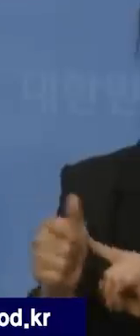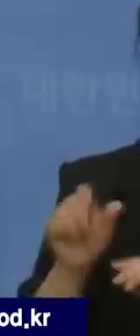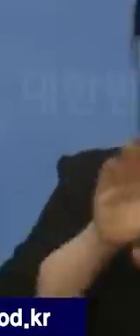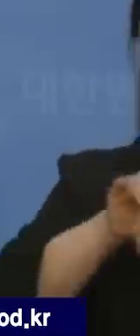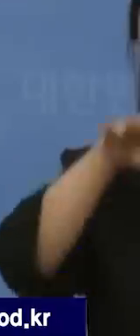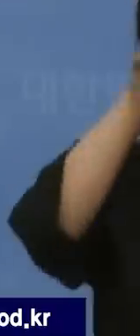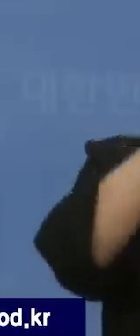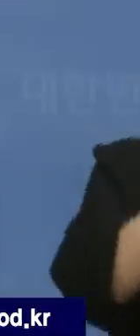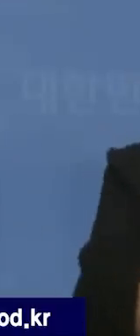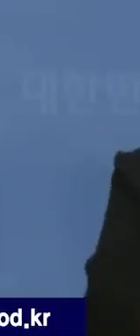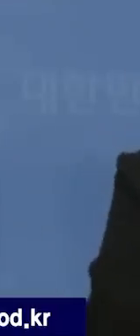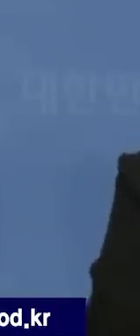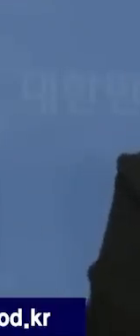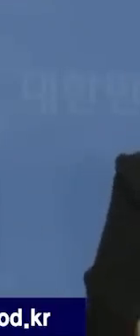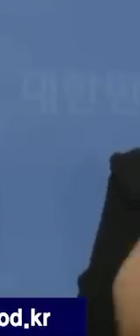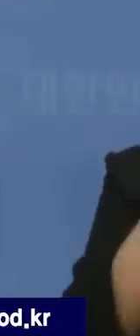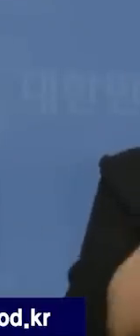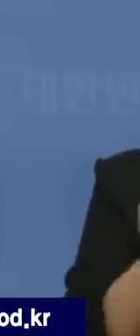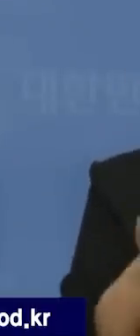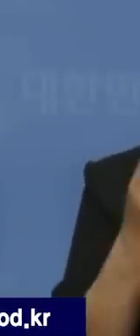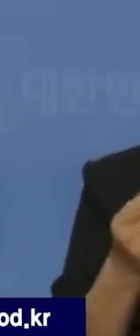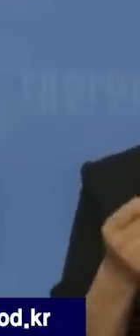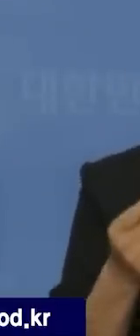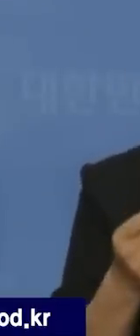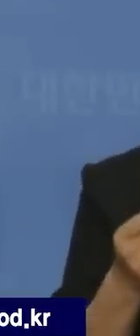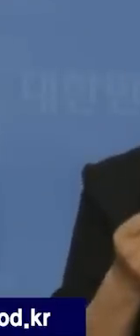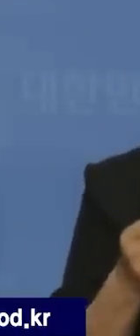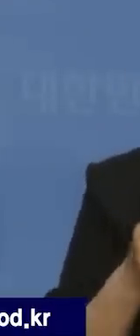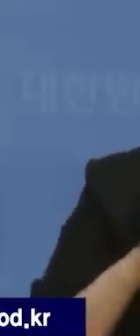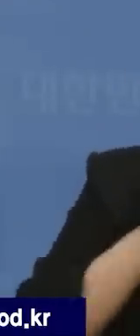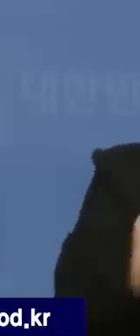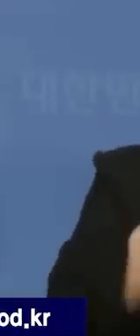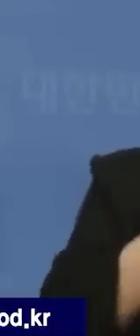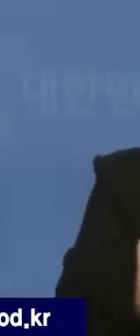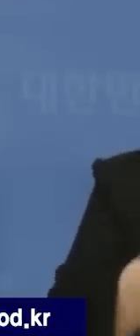한다는 의심을 살 수밖에 없는 상황입니다.